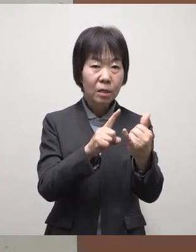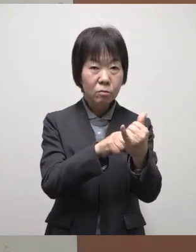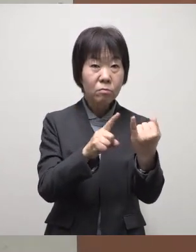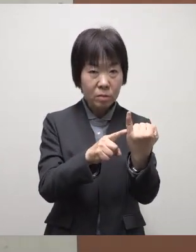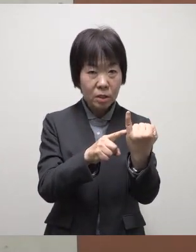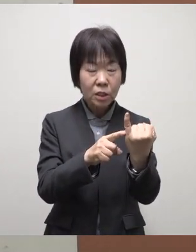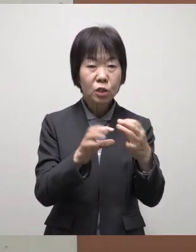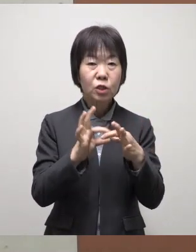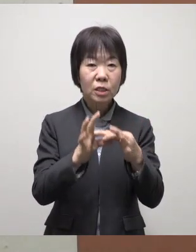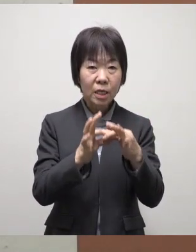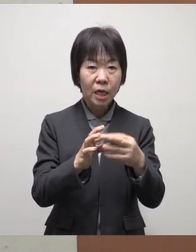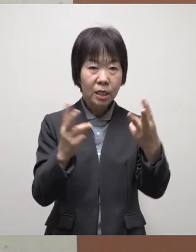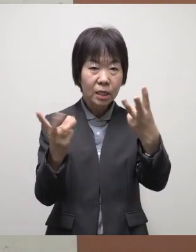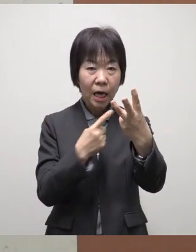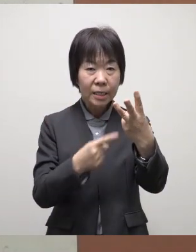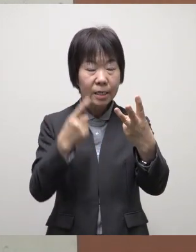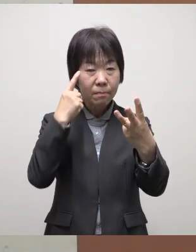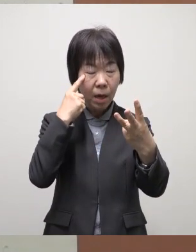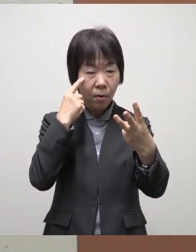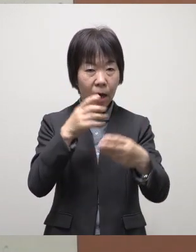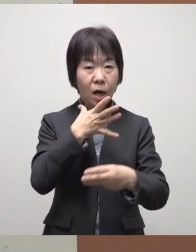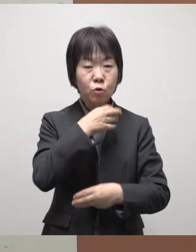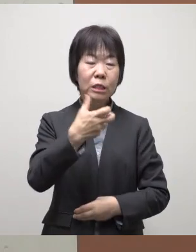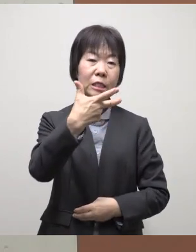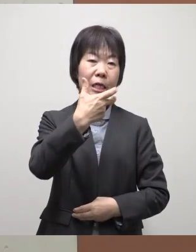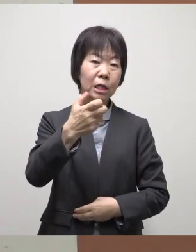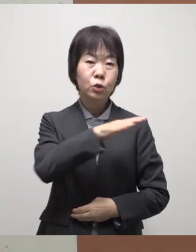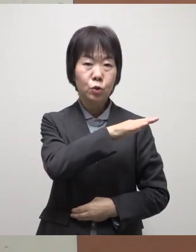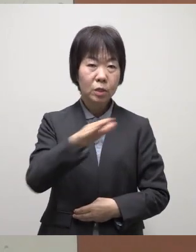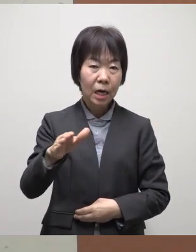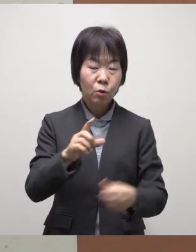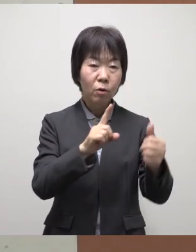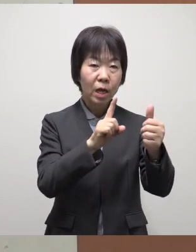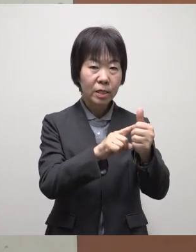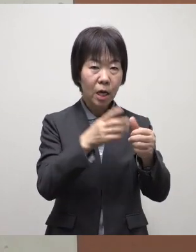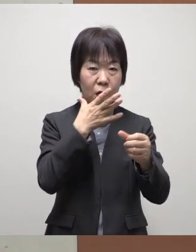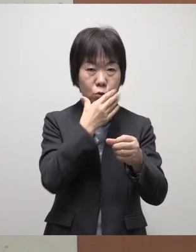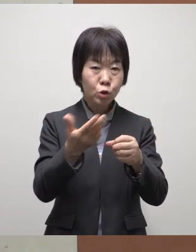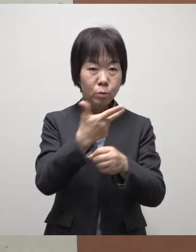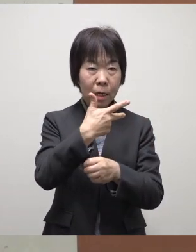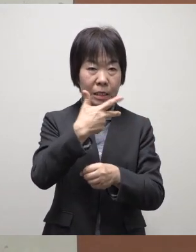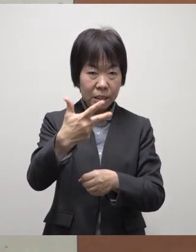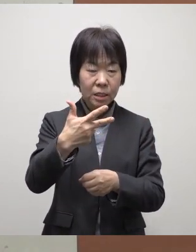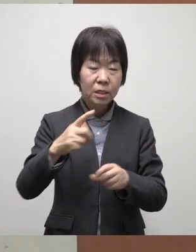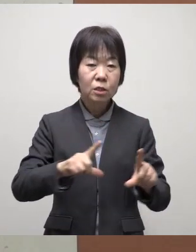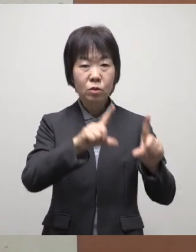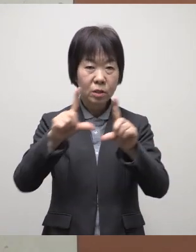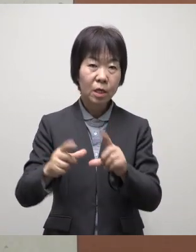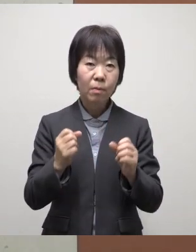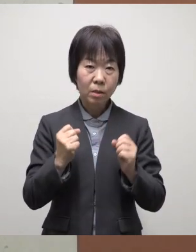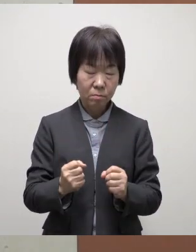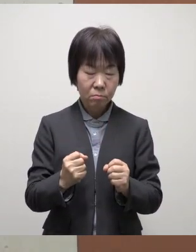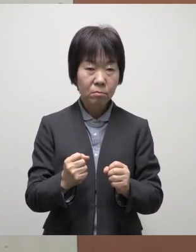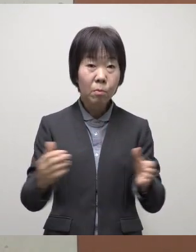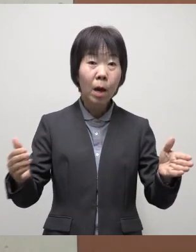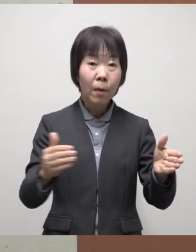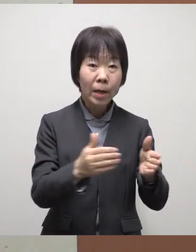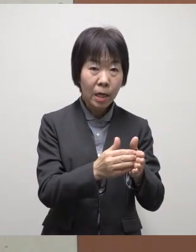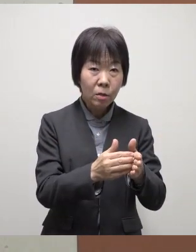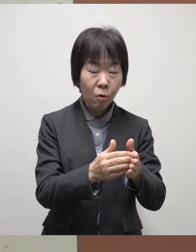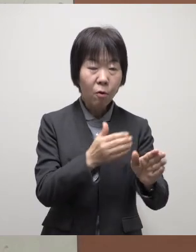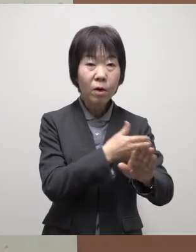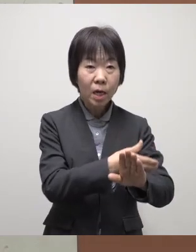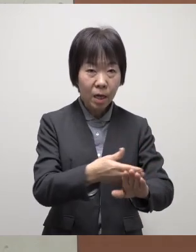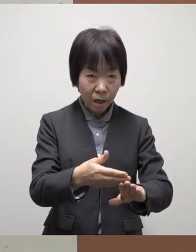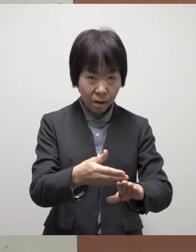3連目の患者は70代の男性で福島市に居住していますこれまでの